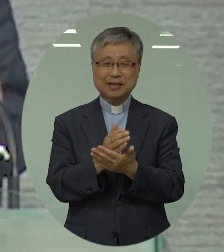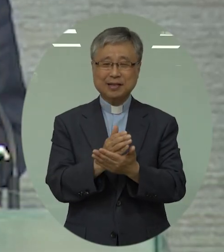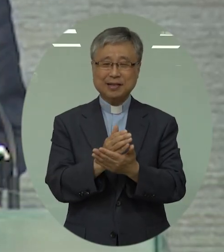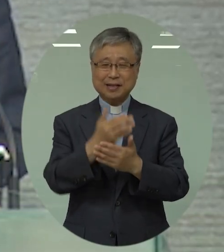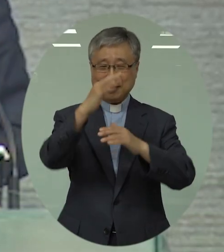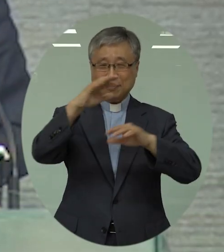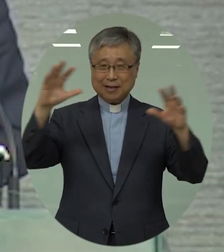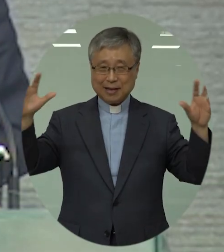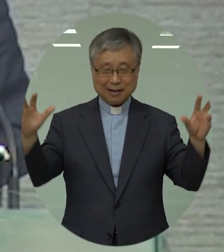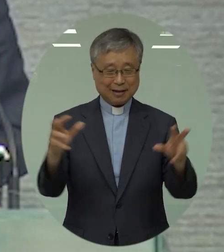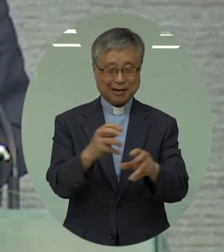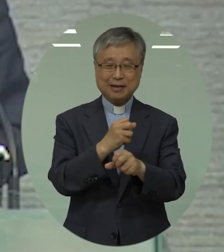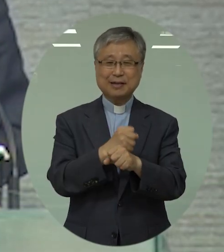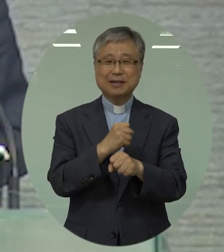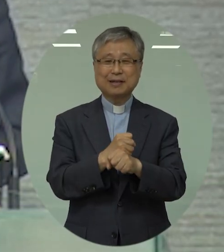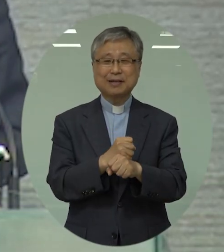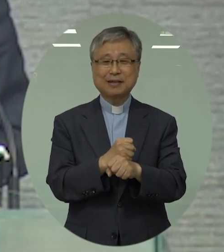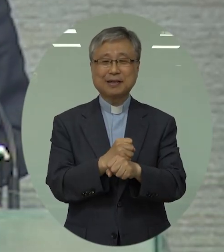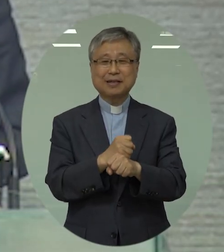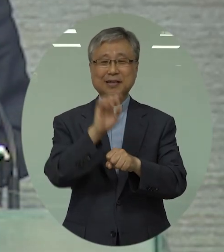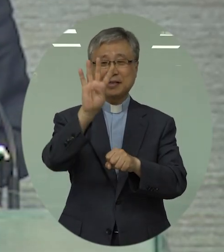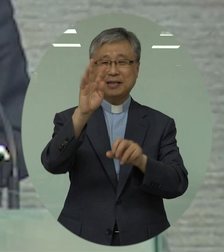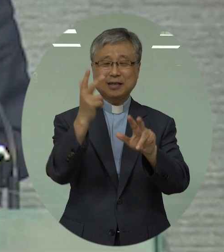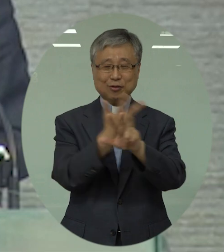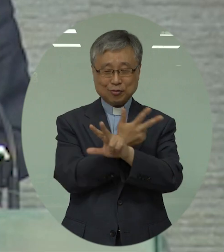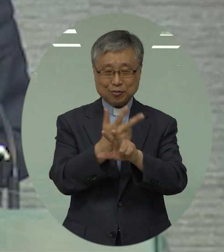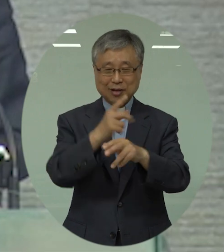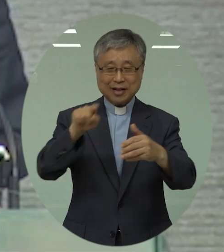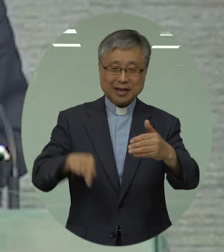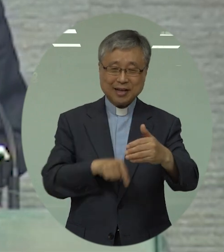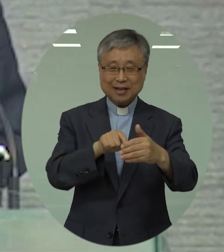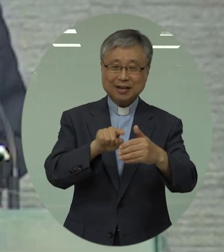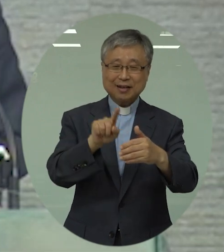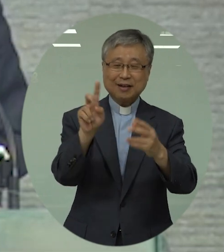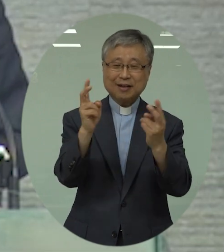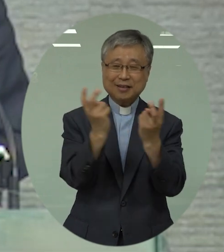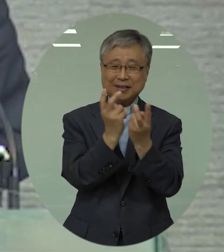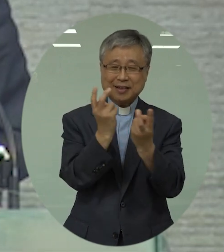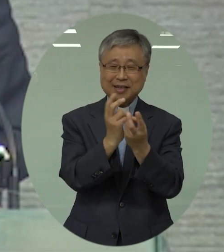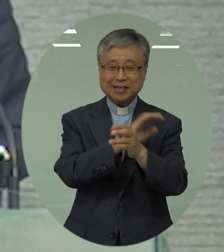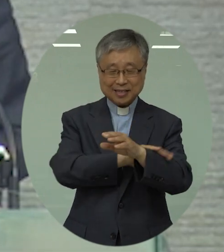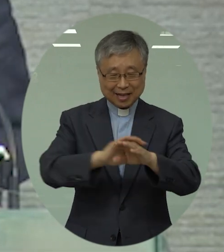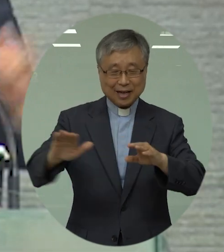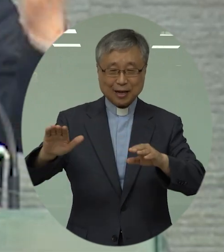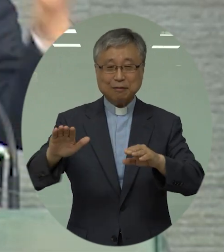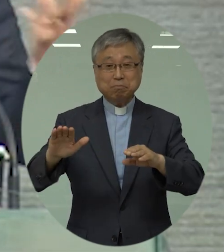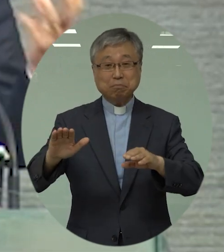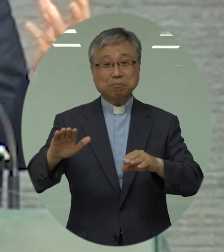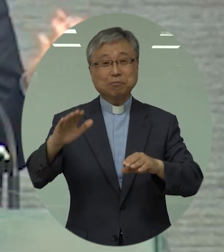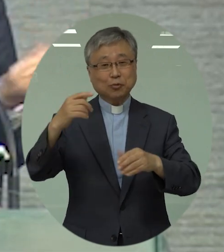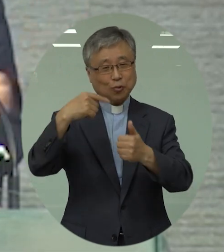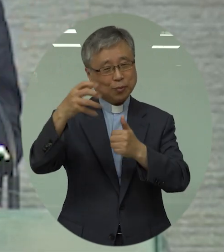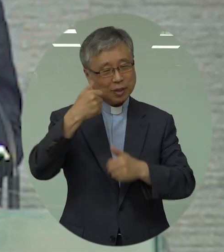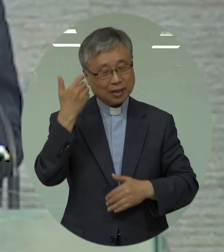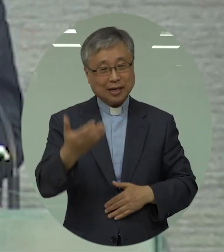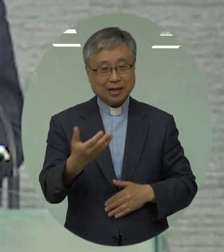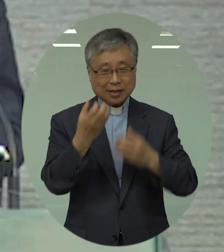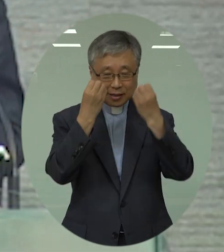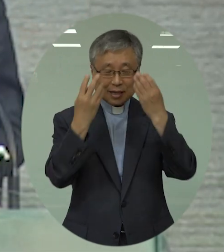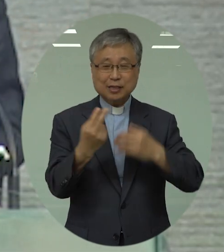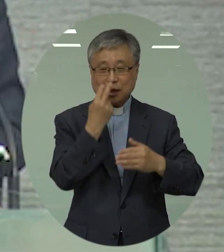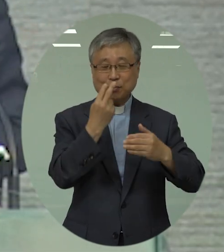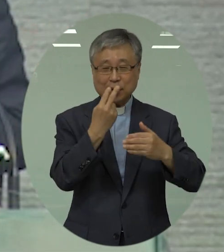다 포함시켜서 4주 안에 어떻게 결판 낼 것인가. 새생명반의 핵심은